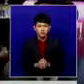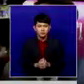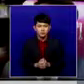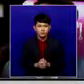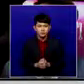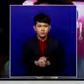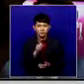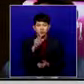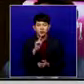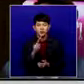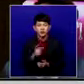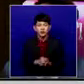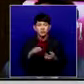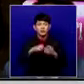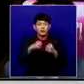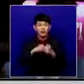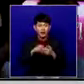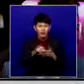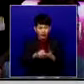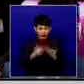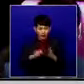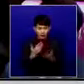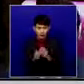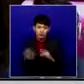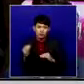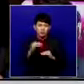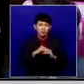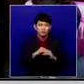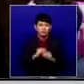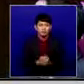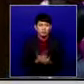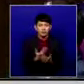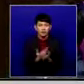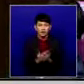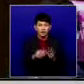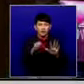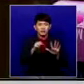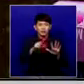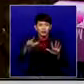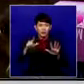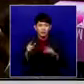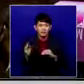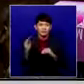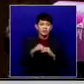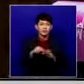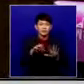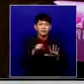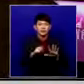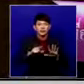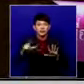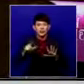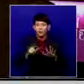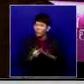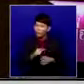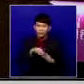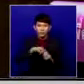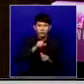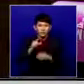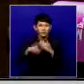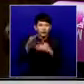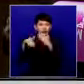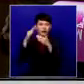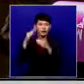ล้วไงพอแก้หนี้เสร็จแล้วต้องเติมเงินแก้หนี้5แสนล้านเติมเงิน5แสนล้านฟื้นเลยฟื้นเลยนะไ